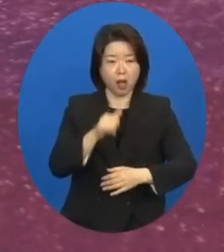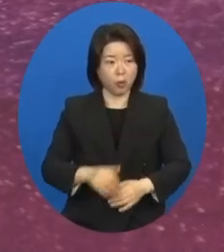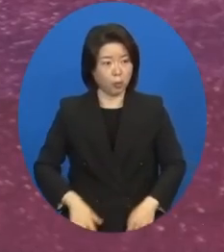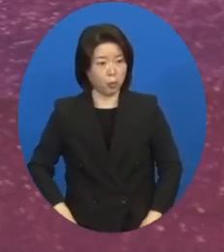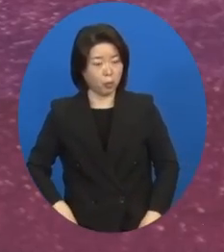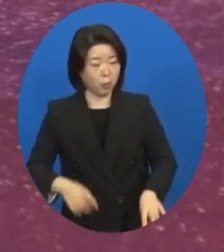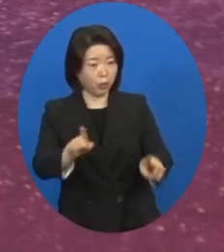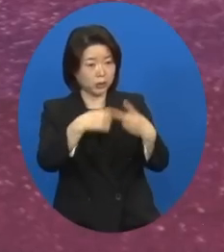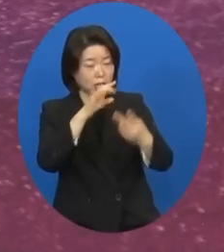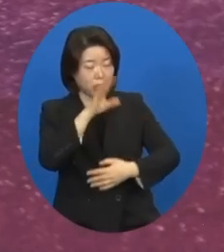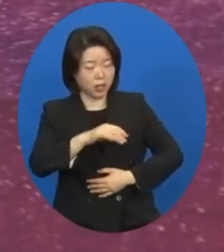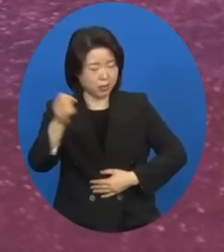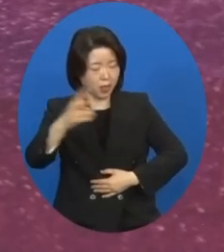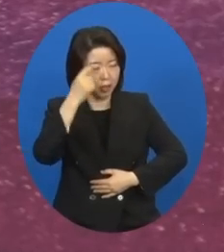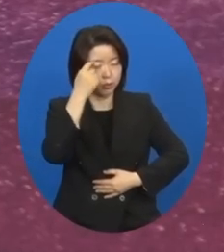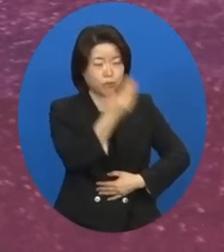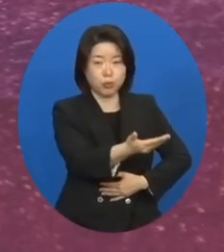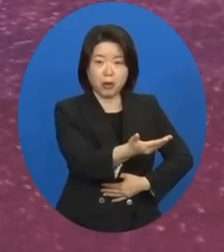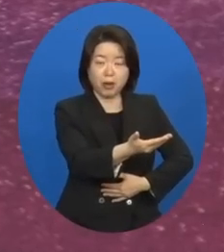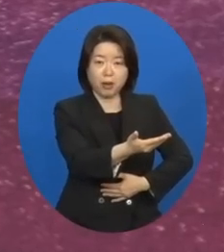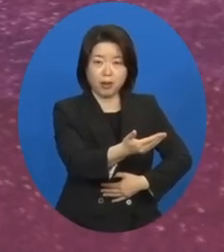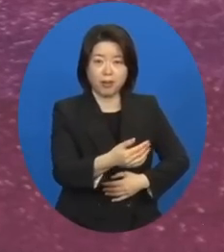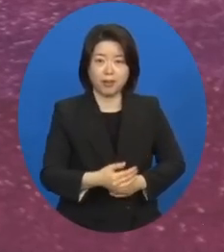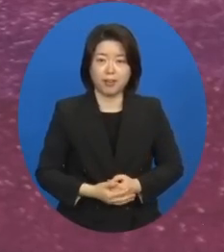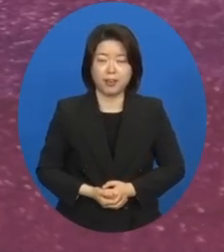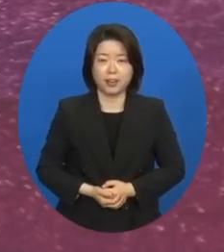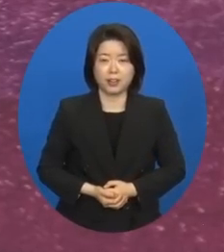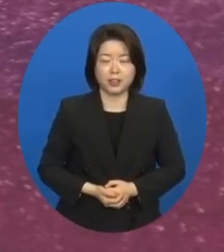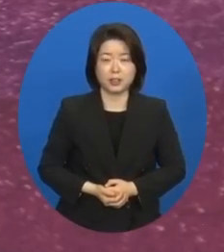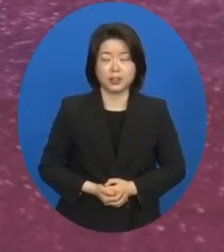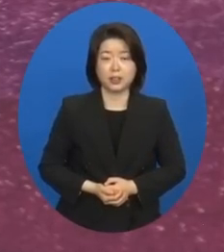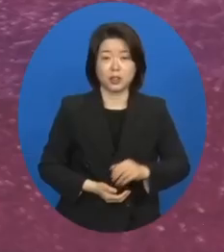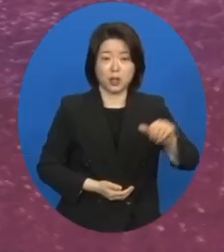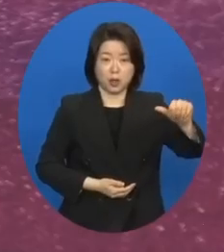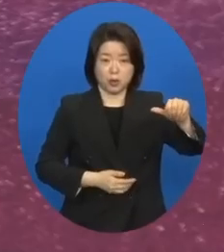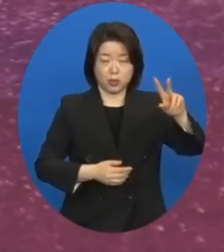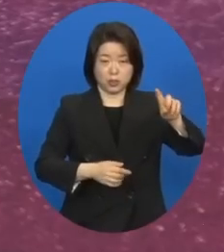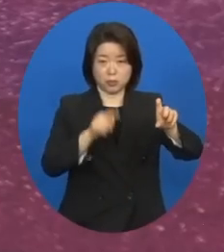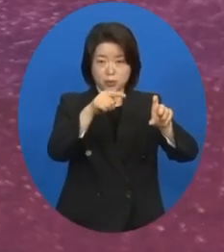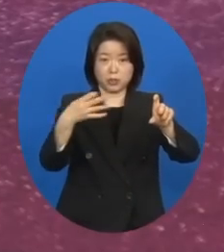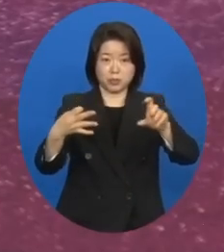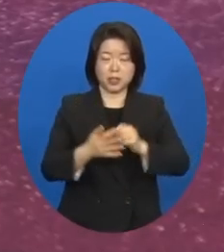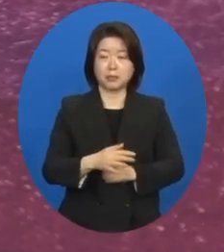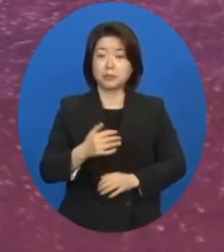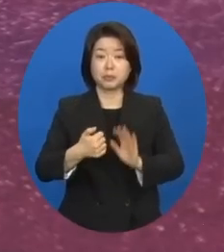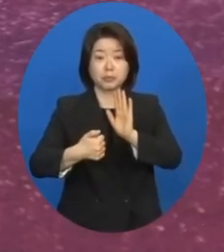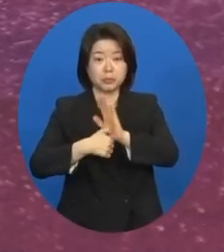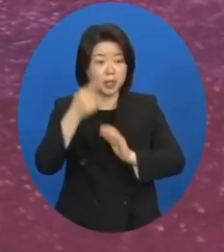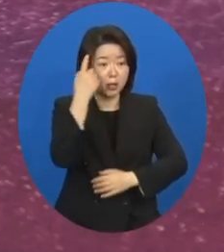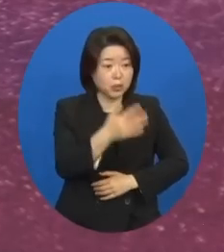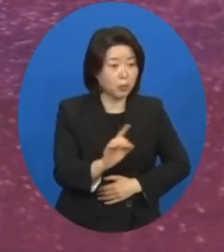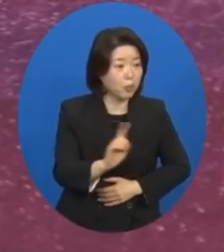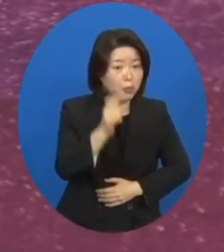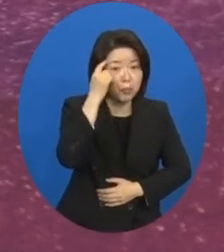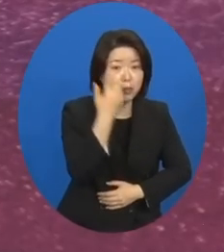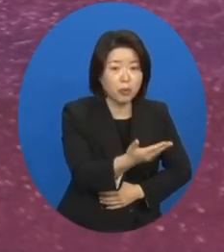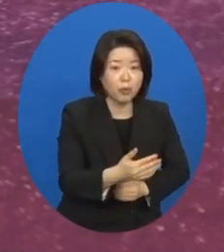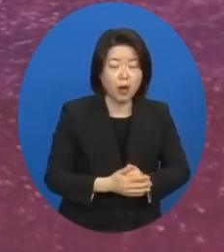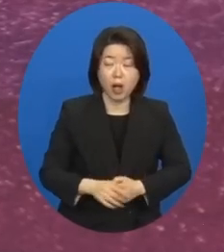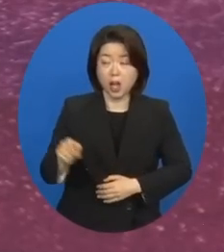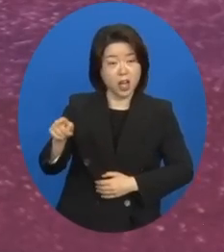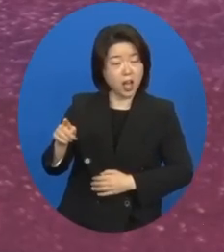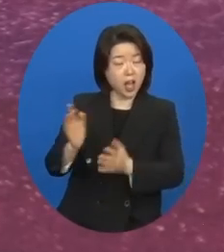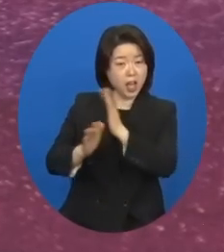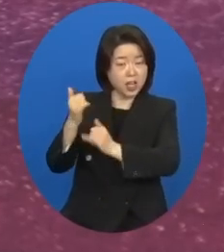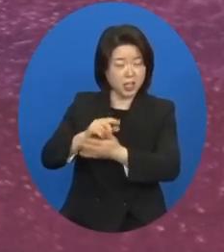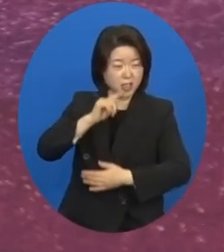안 돼서 다시 한번 재차 물어보는 것을 보게 됩니다. 14절입니다. 빌라도가 이르되 어찌미냐 무슨 악한 일을